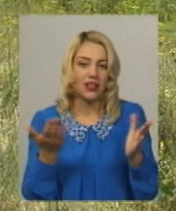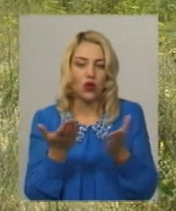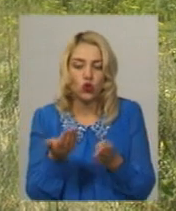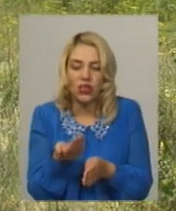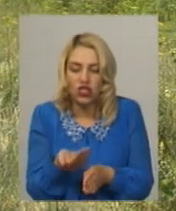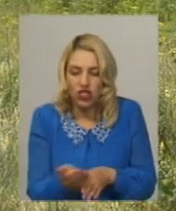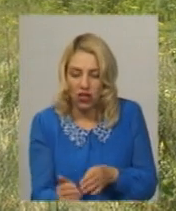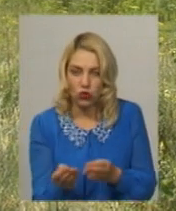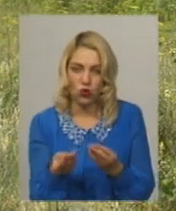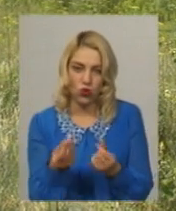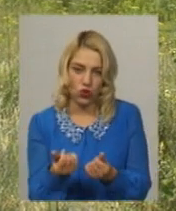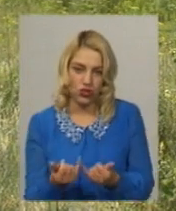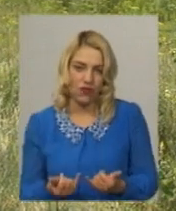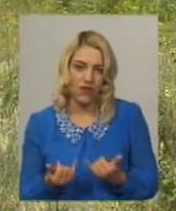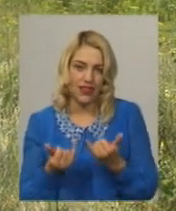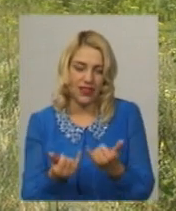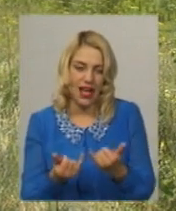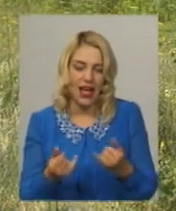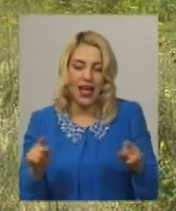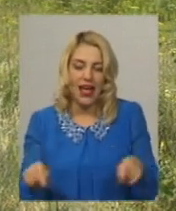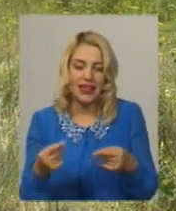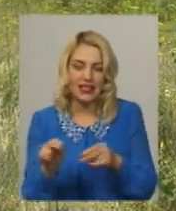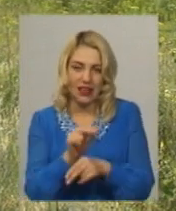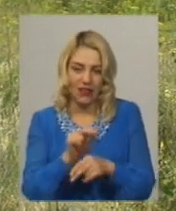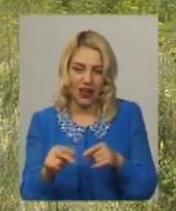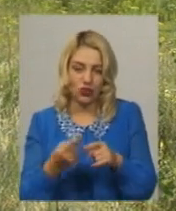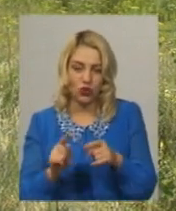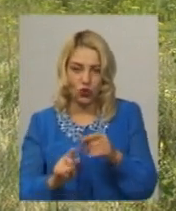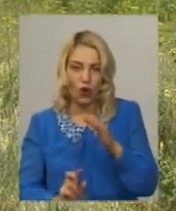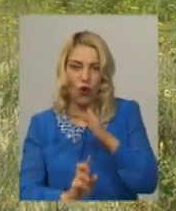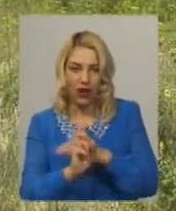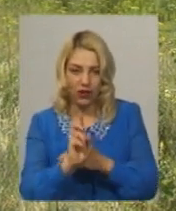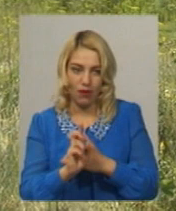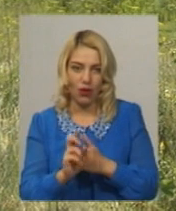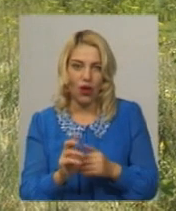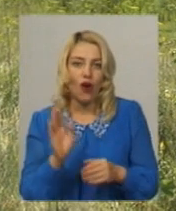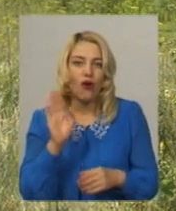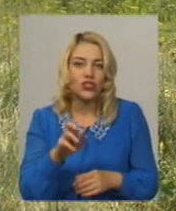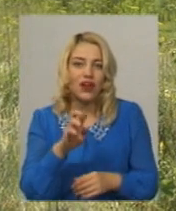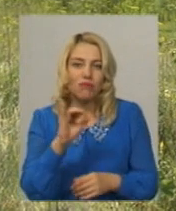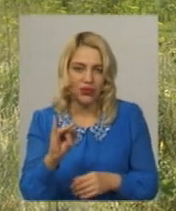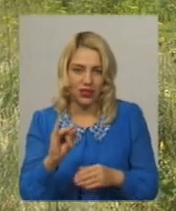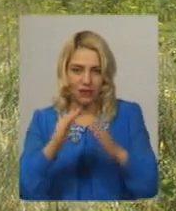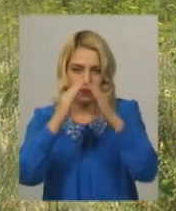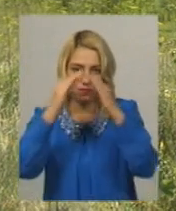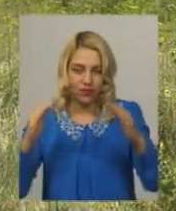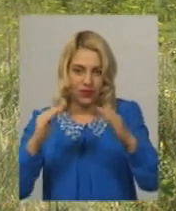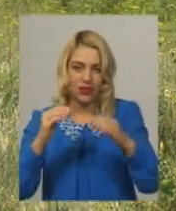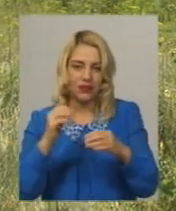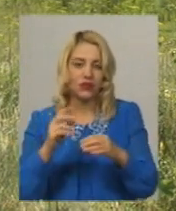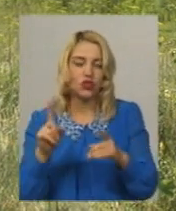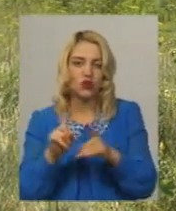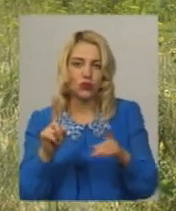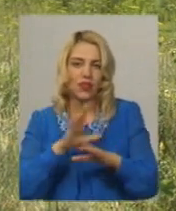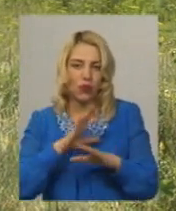частку коштів на реставрацію цього храму. Хоча б перекрити дзвіницю і купол поставити, щоб